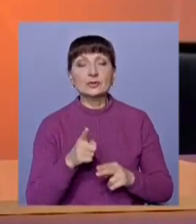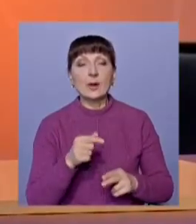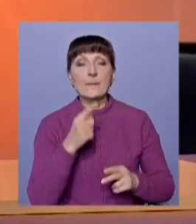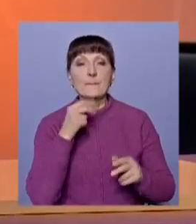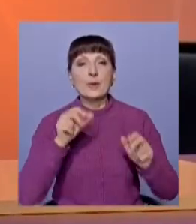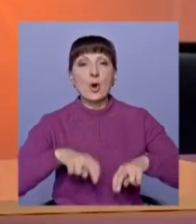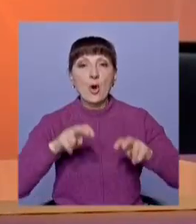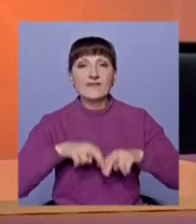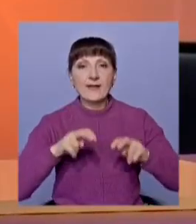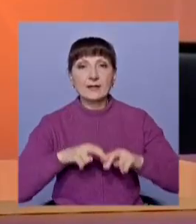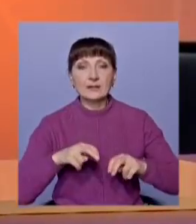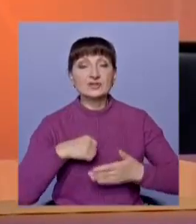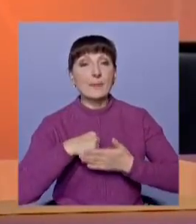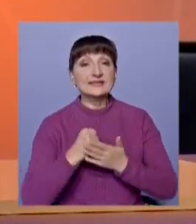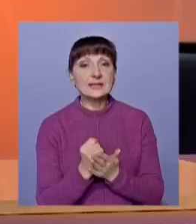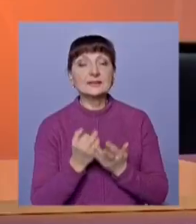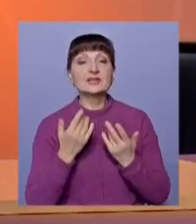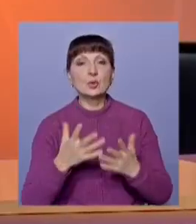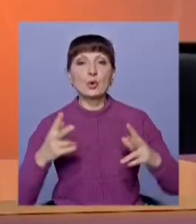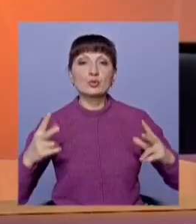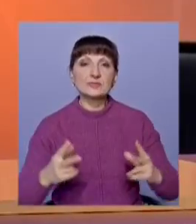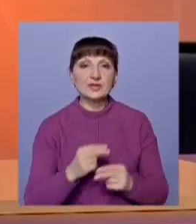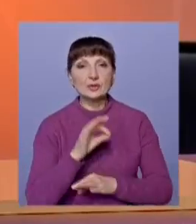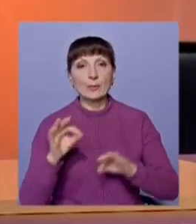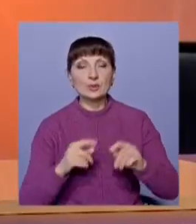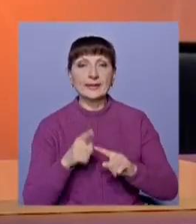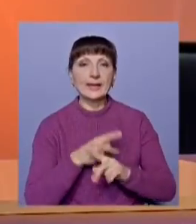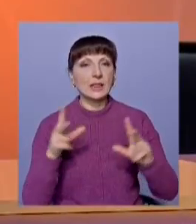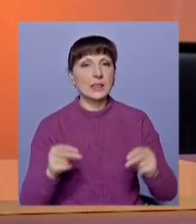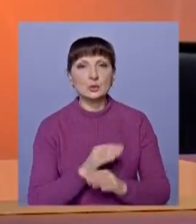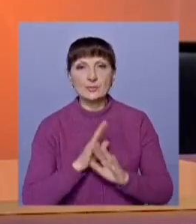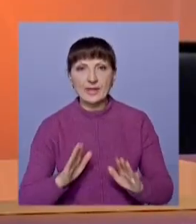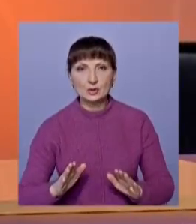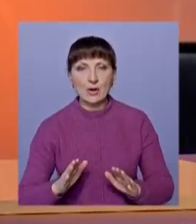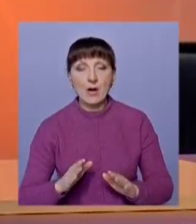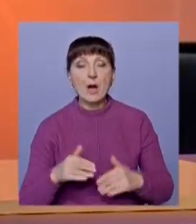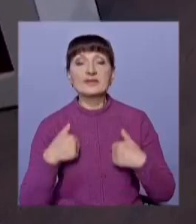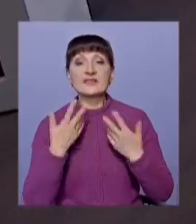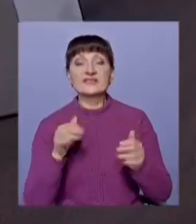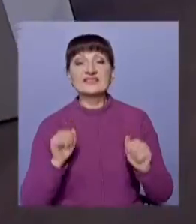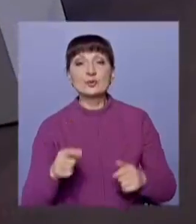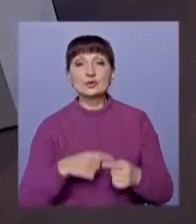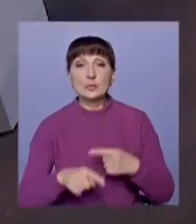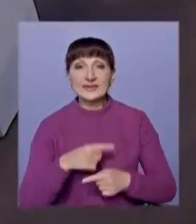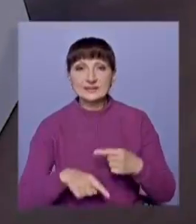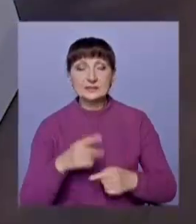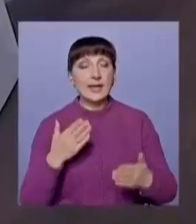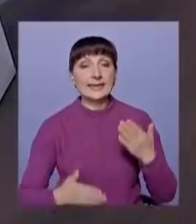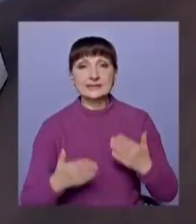бумажка, которая должна определять, насколько успешен проект или нет. Вот, предоставляются возможности бизнесу, и